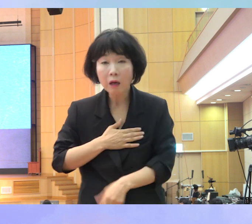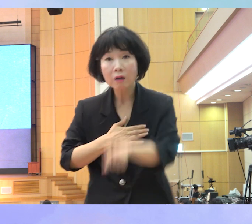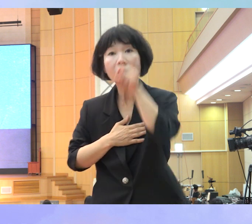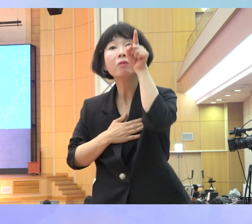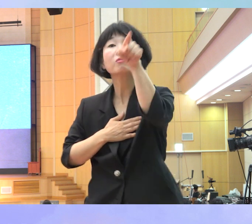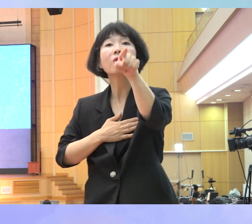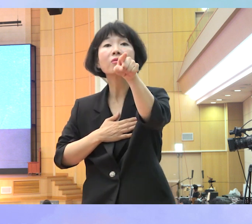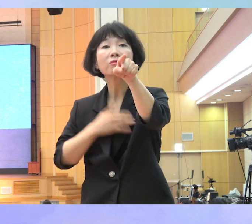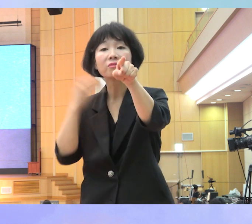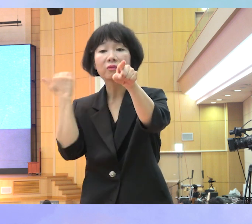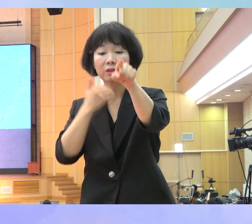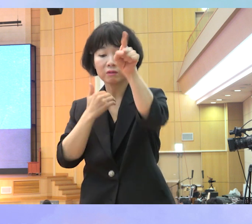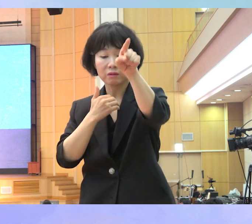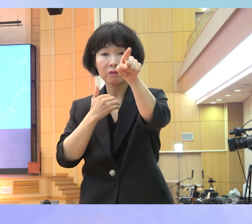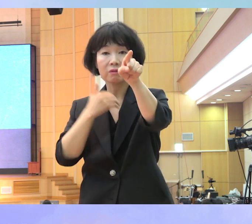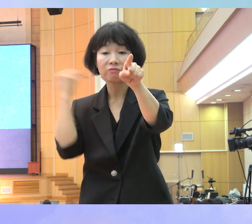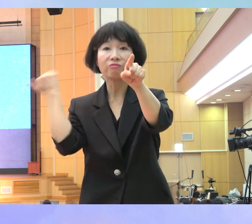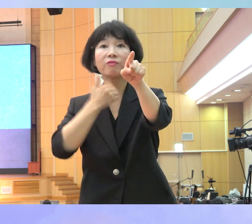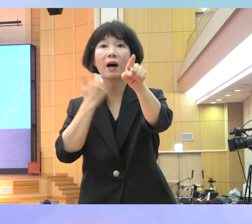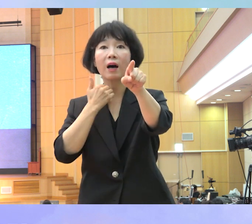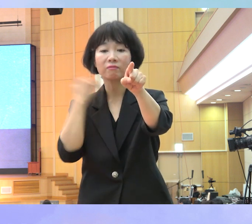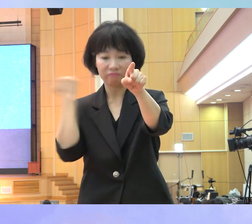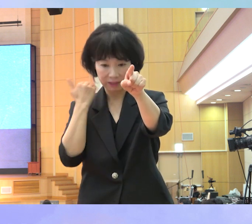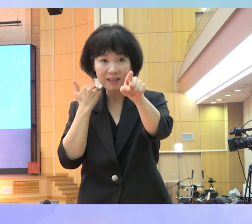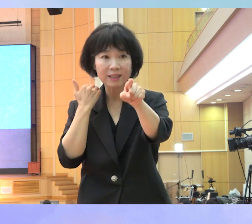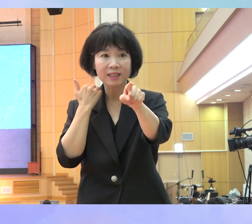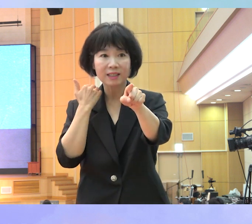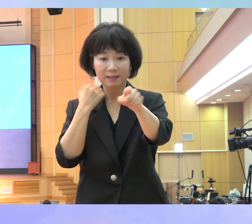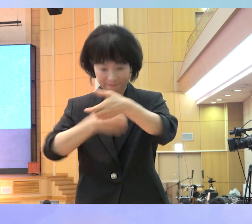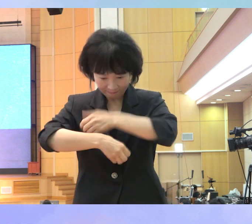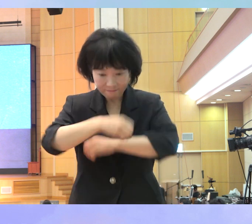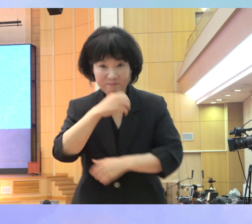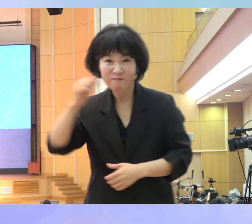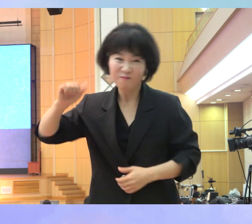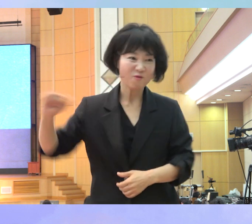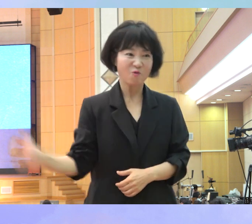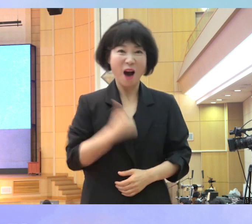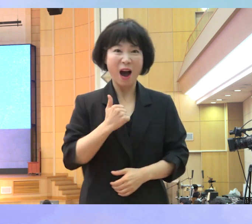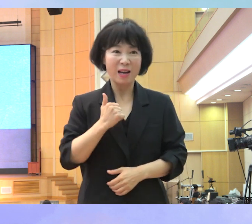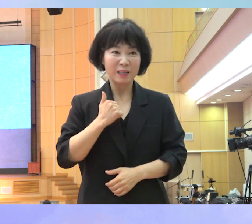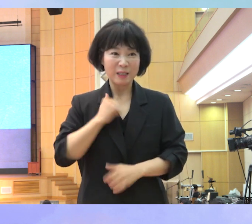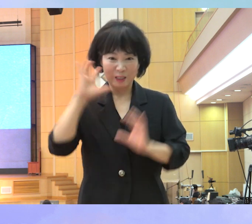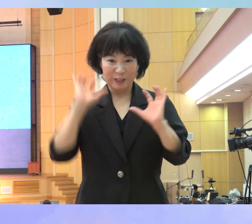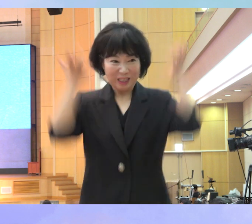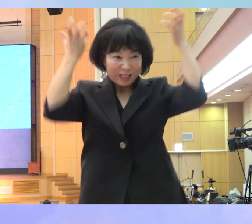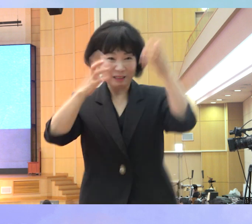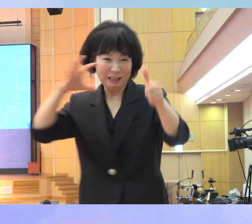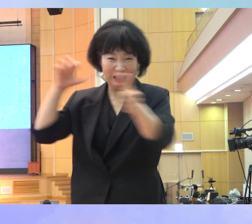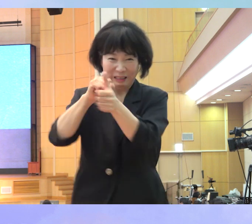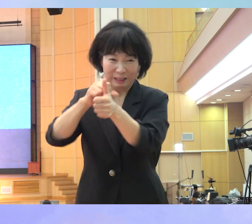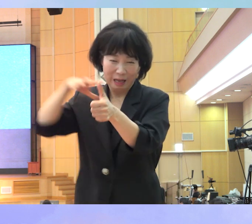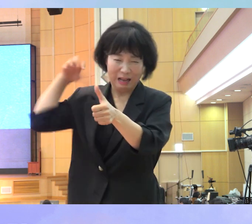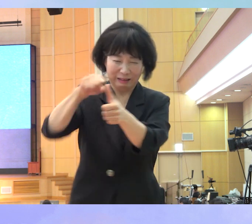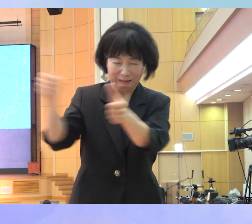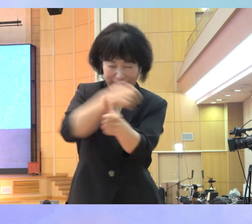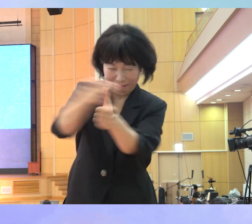아는데 넌 뭐니? 하면서 오히려 올라타서 그 사람을 상하게 하는지라.